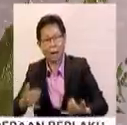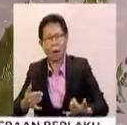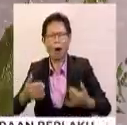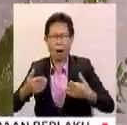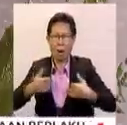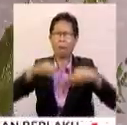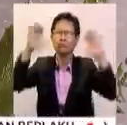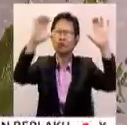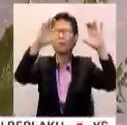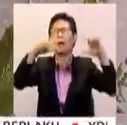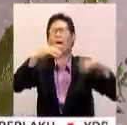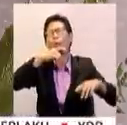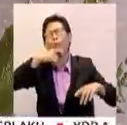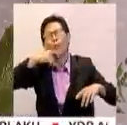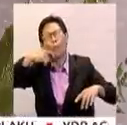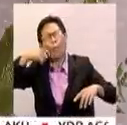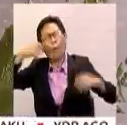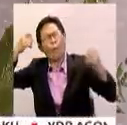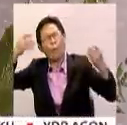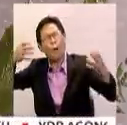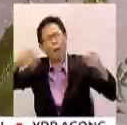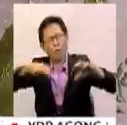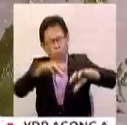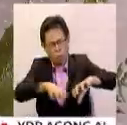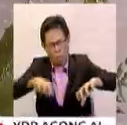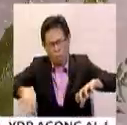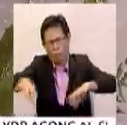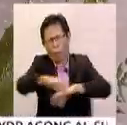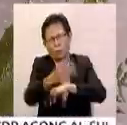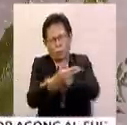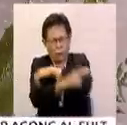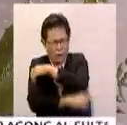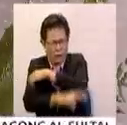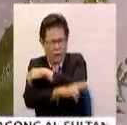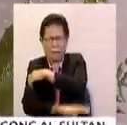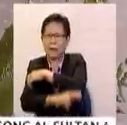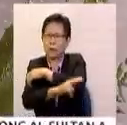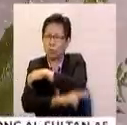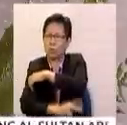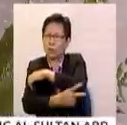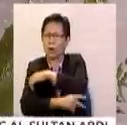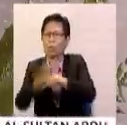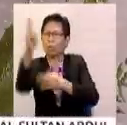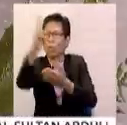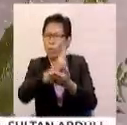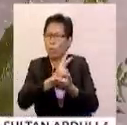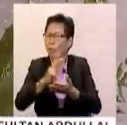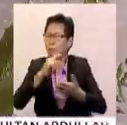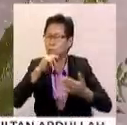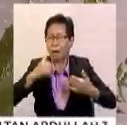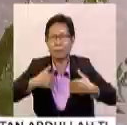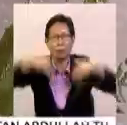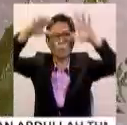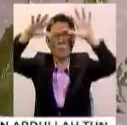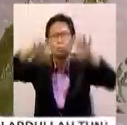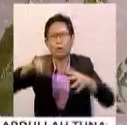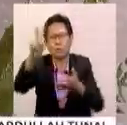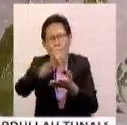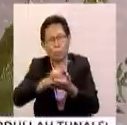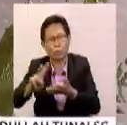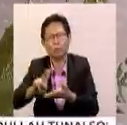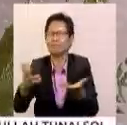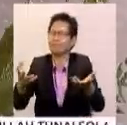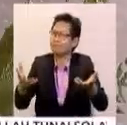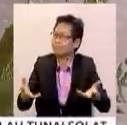sedang mengalami cuaca kering dengan terdapat banyak kawasan-kawasan di kedua-dua buah Negeri sudah lebih dua minggu tidak menerima hujan